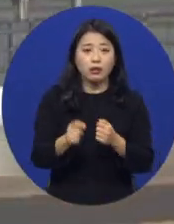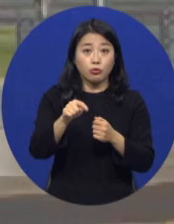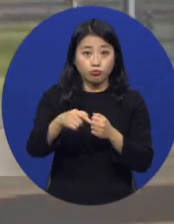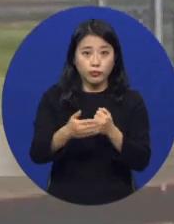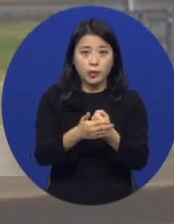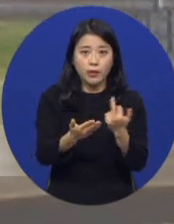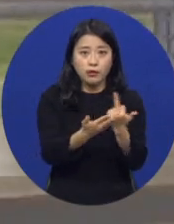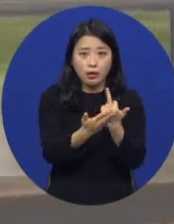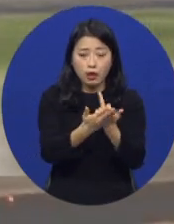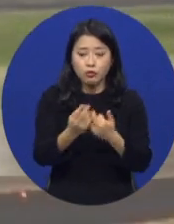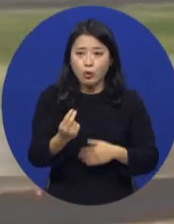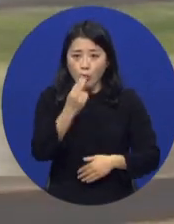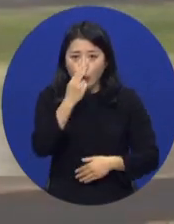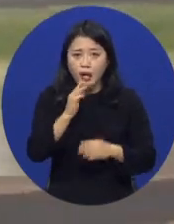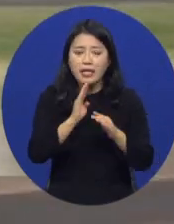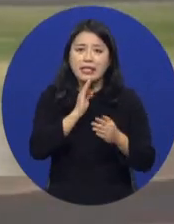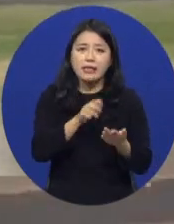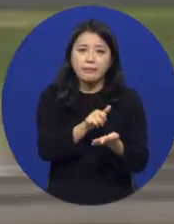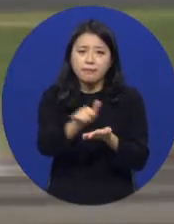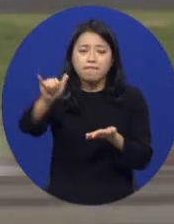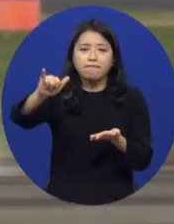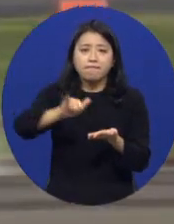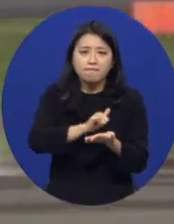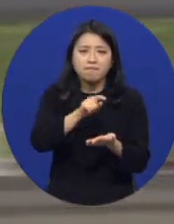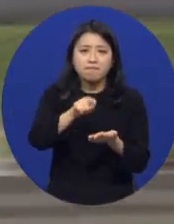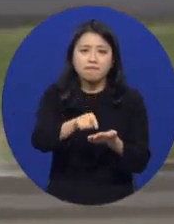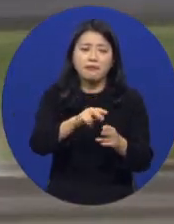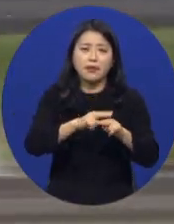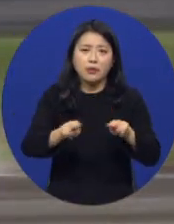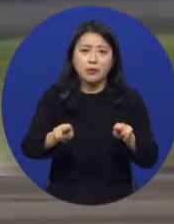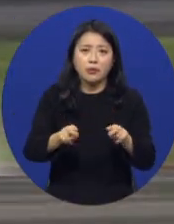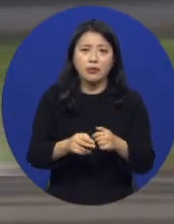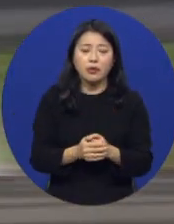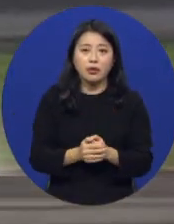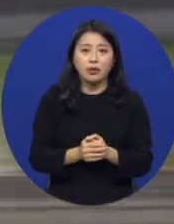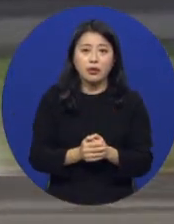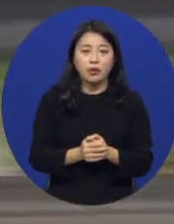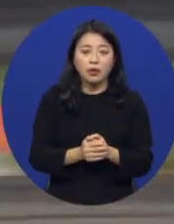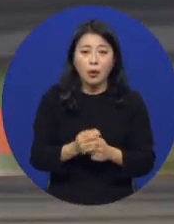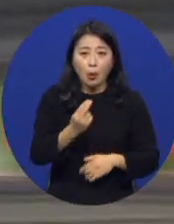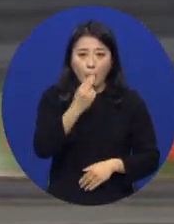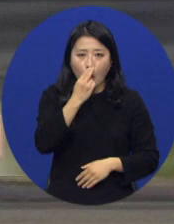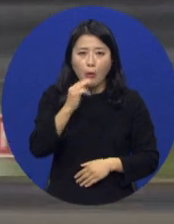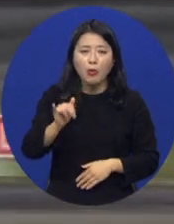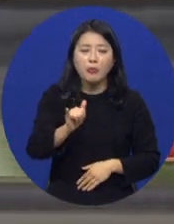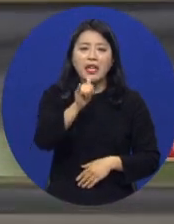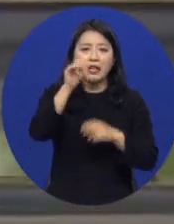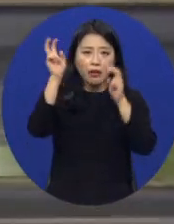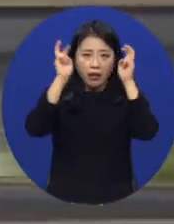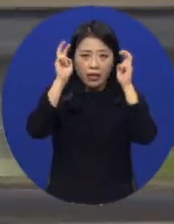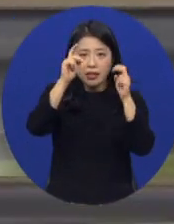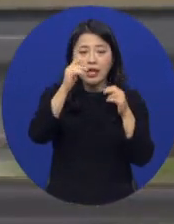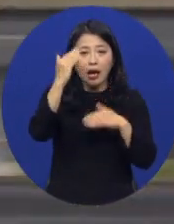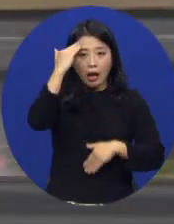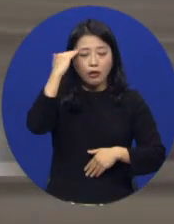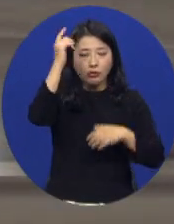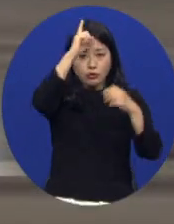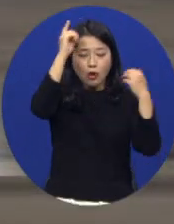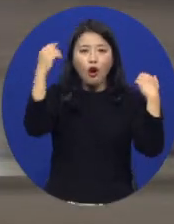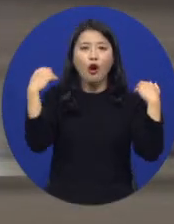홍콩 직항노선 운항 계획이 취소됐습니다 홍콩 익스프레스는 정부 조치에 따라 오는